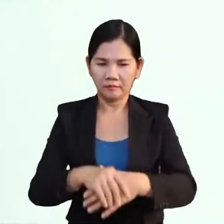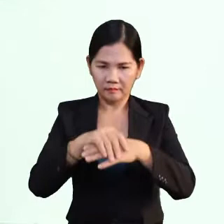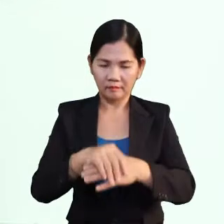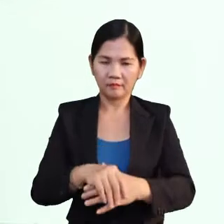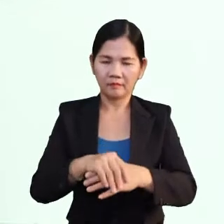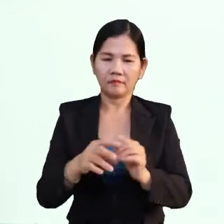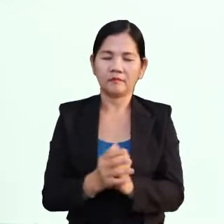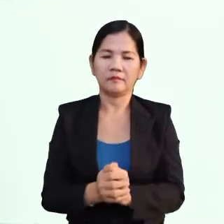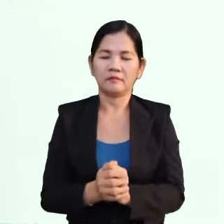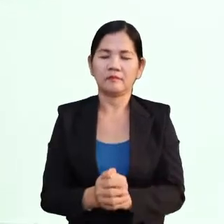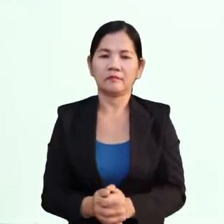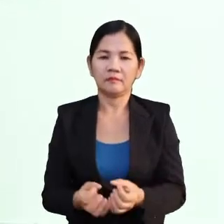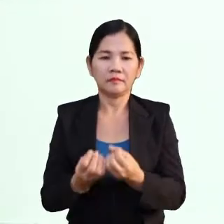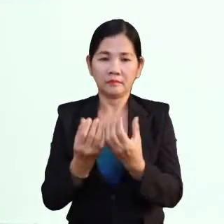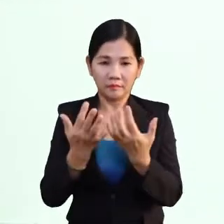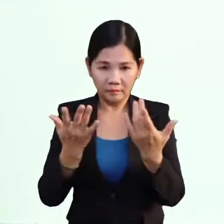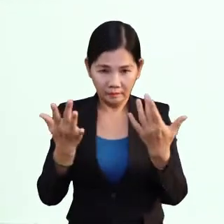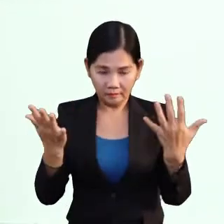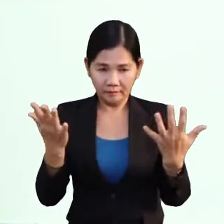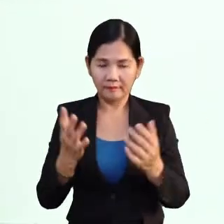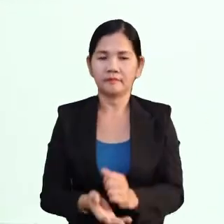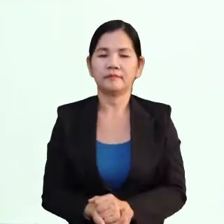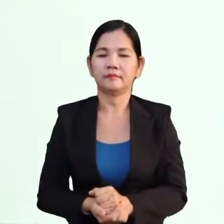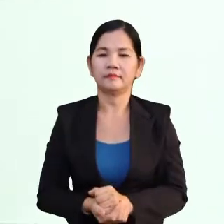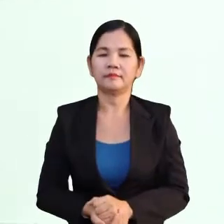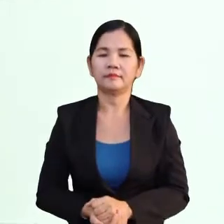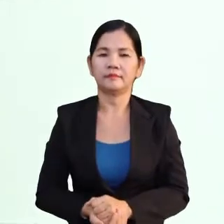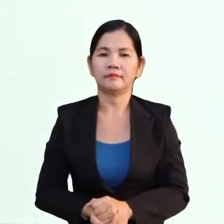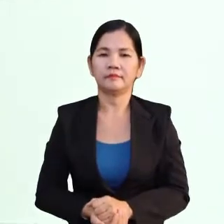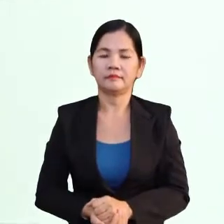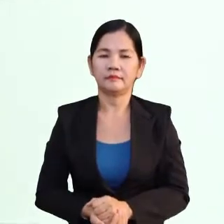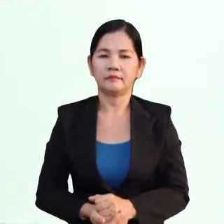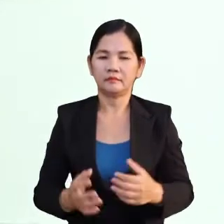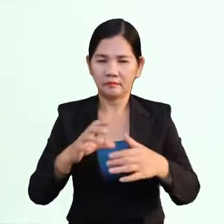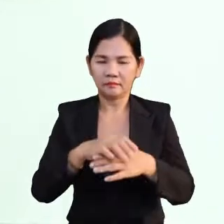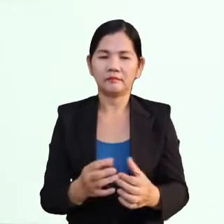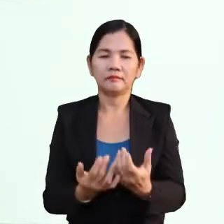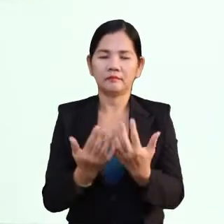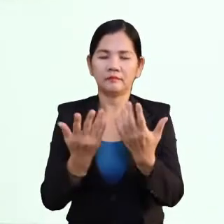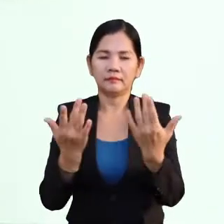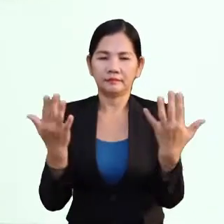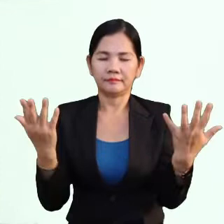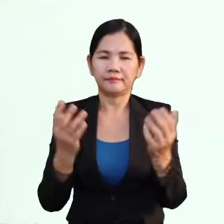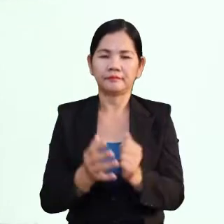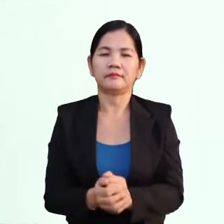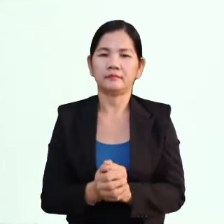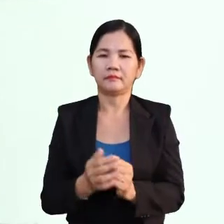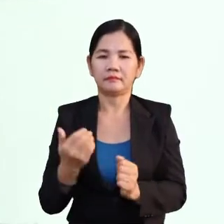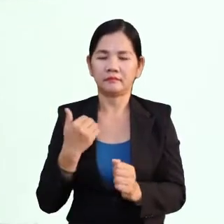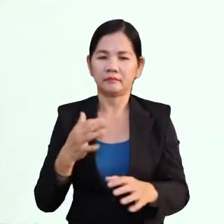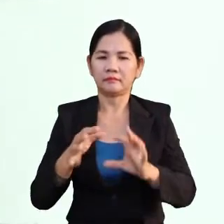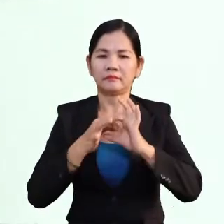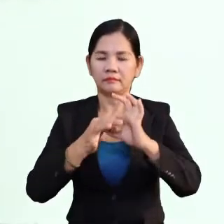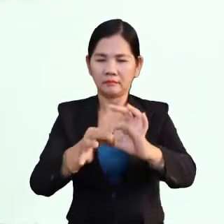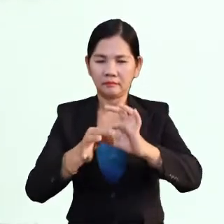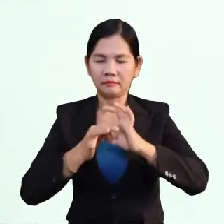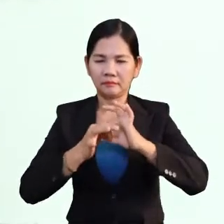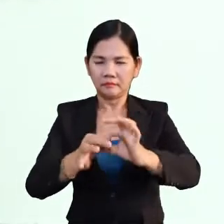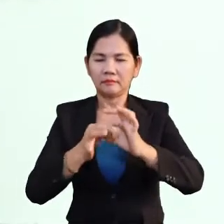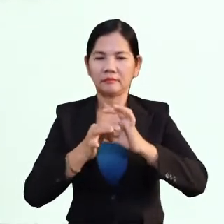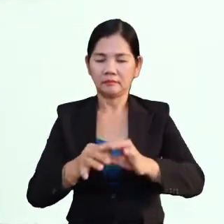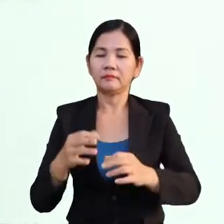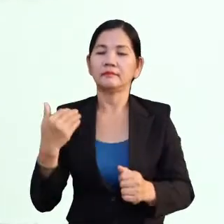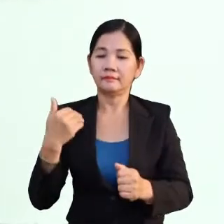ចាកូនមានមិត្តភ័ក្តិច្រើនទេកូនចាមានមិត្តភ័ក្តិច្រើនហើយអញ្ចឹងកូនមានទំនាក់ទំនងជាមួយមិត្តភ័ក្តិអ